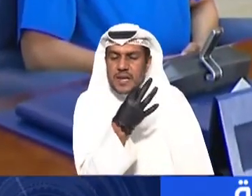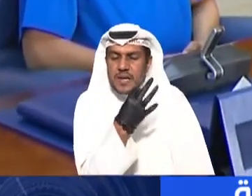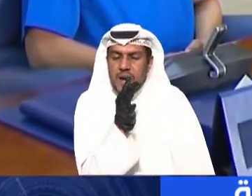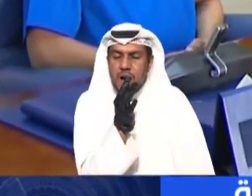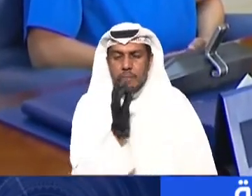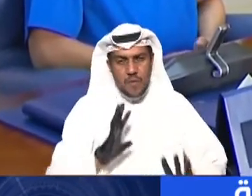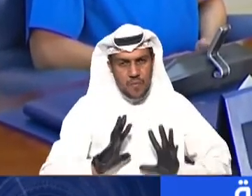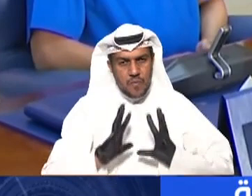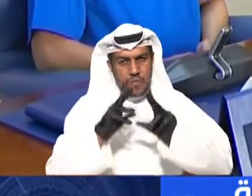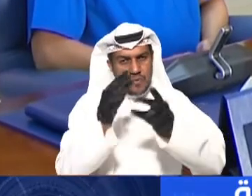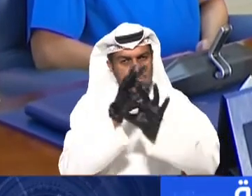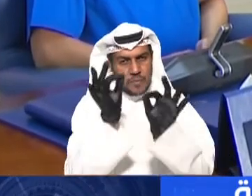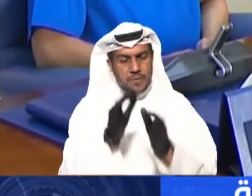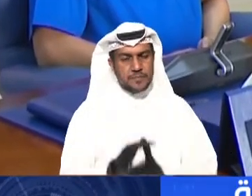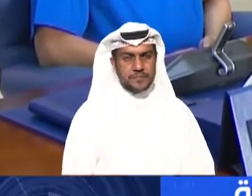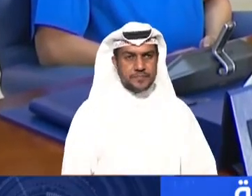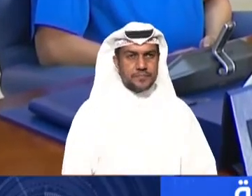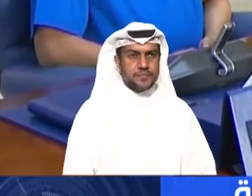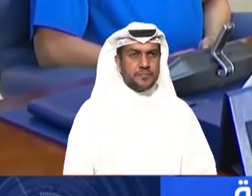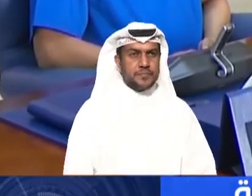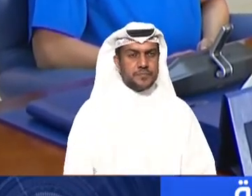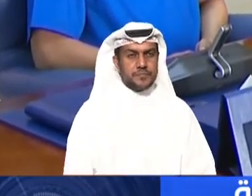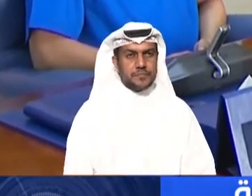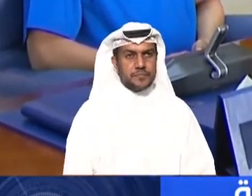المستلزمات الطبية.